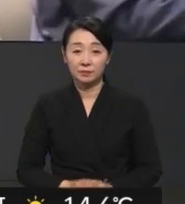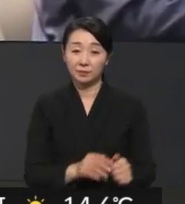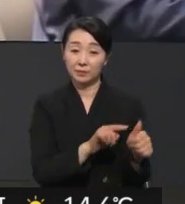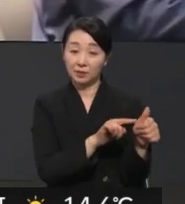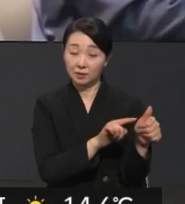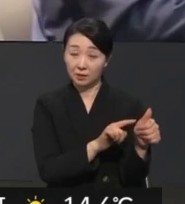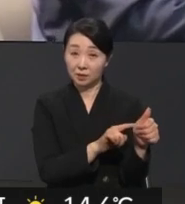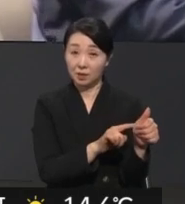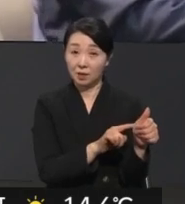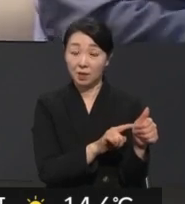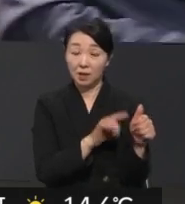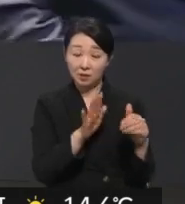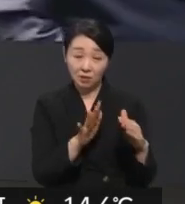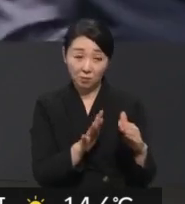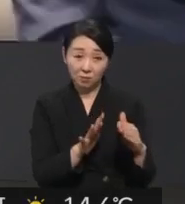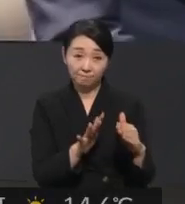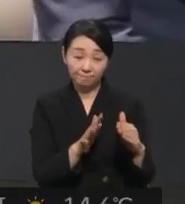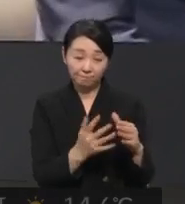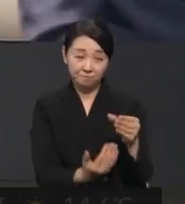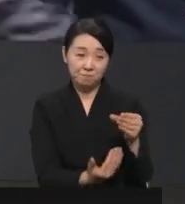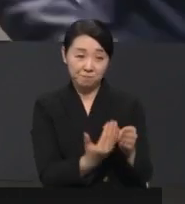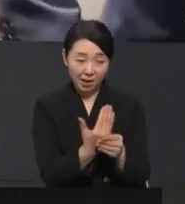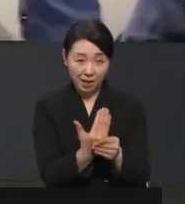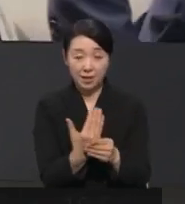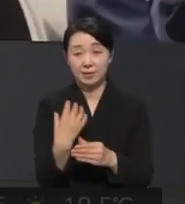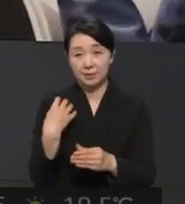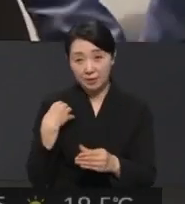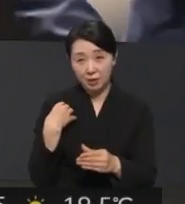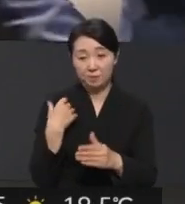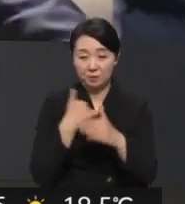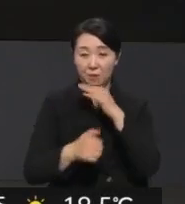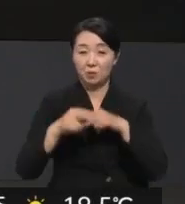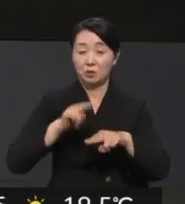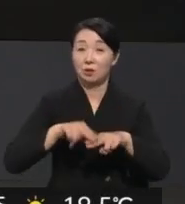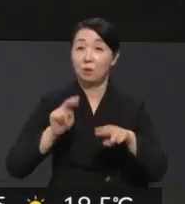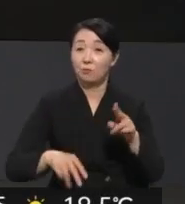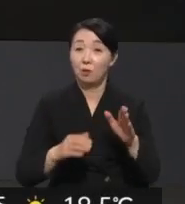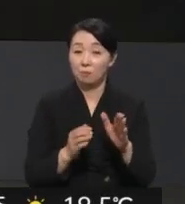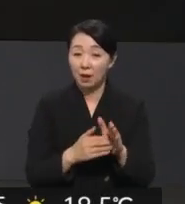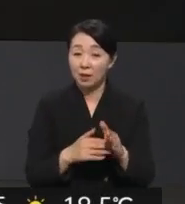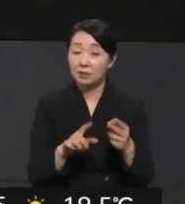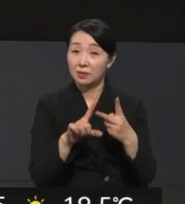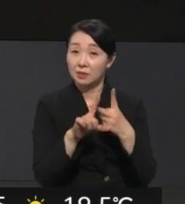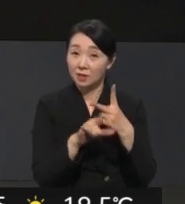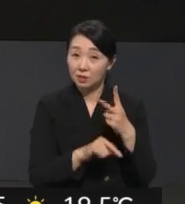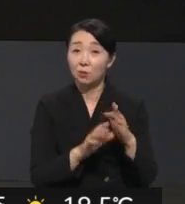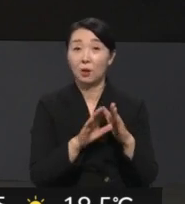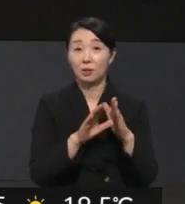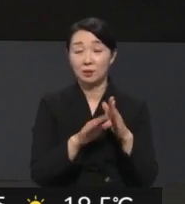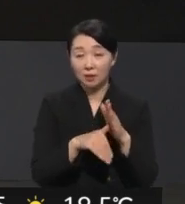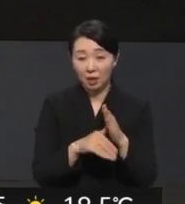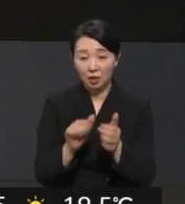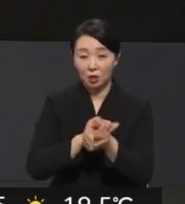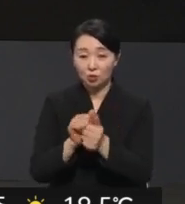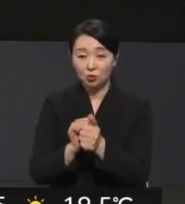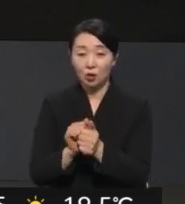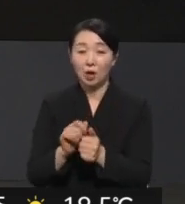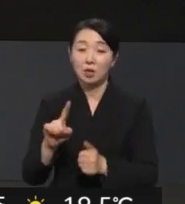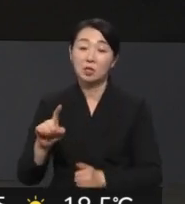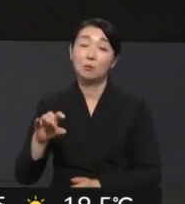이번 사태에 책임을 지고 대표직에서 물러났습니다. 지난 2월 대표 내정자 시절에 주가 15만 원을 만들